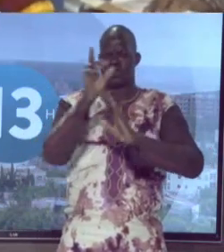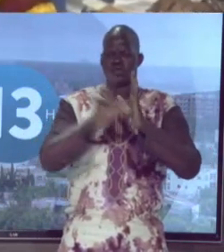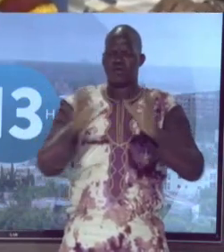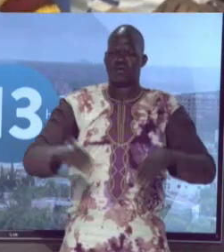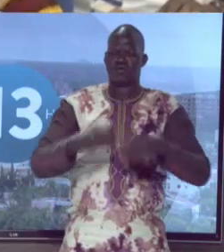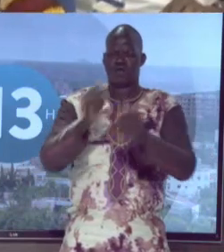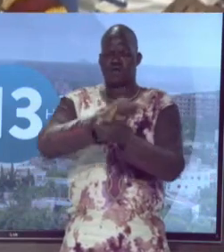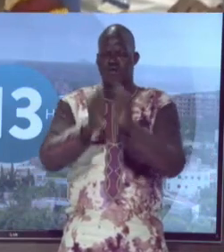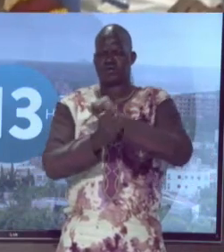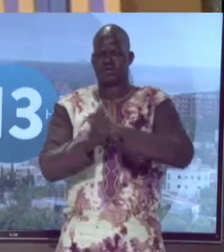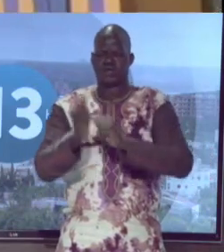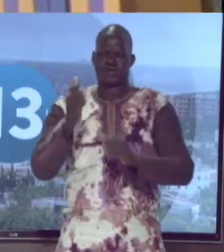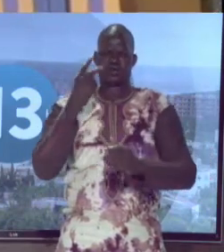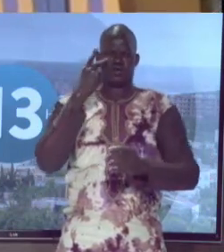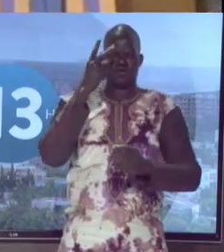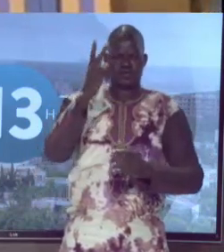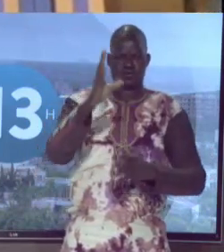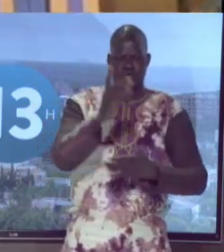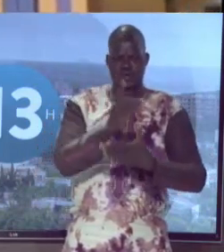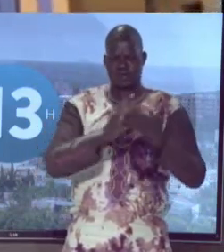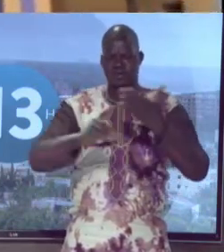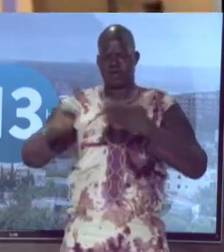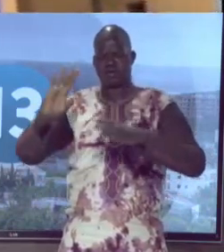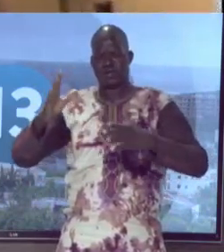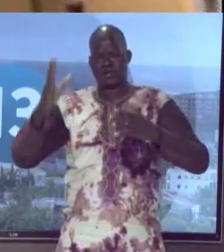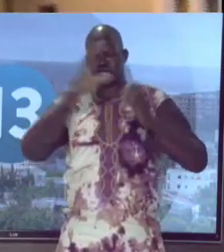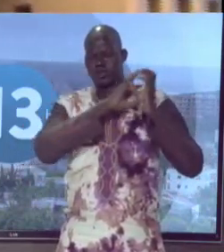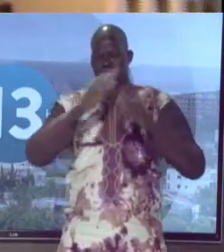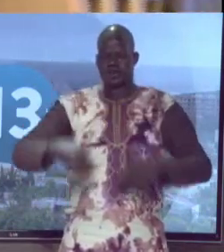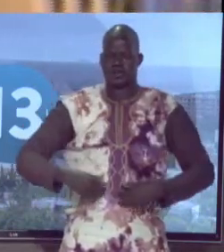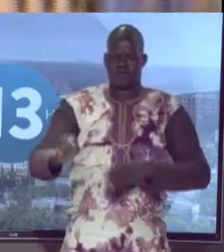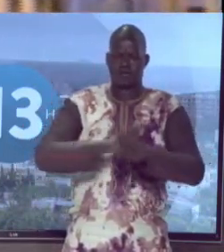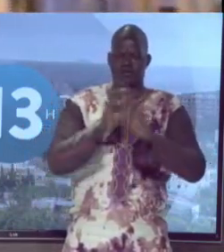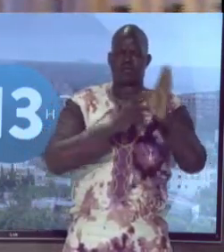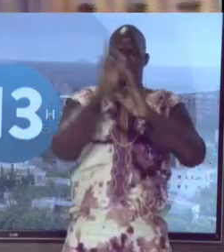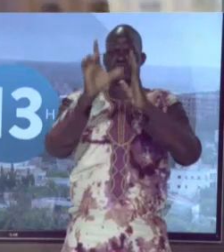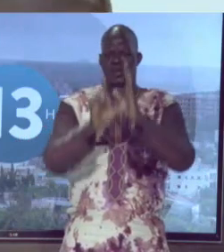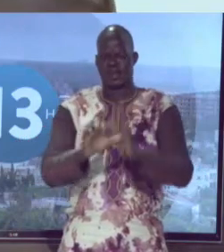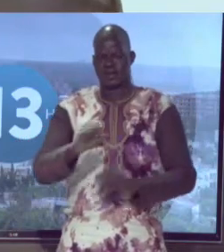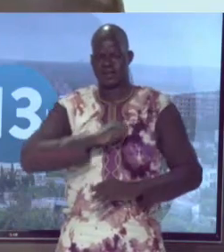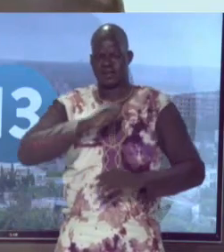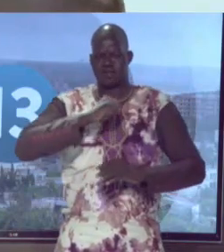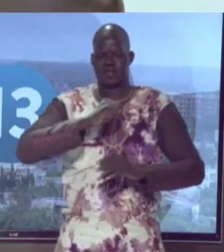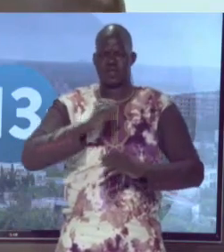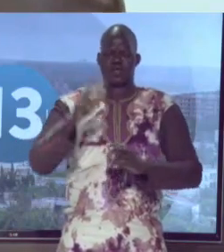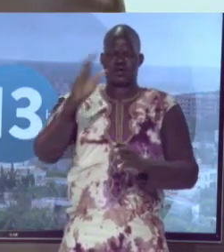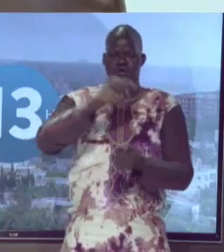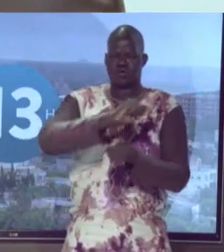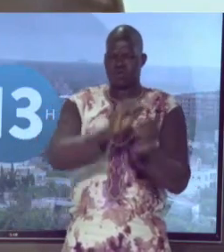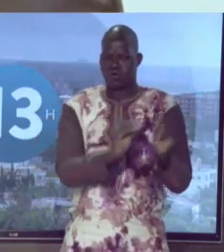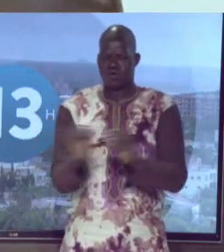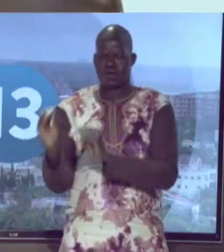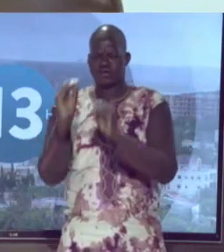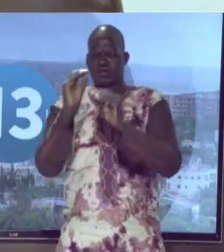forme à cette vision, le département en charge de la jeunesse et de la formation professionnelle est dans une dynamique de réorganiser